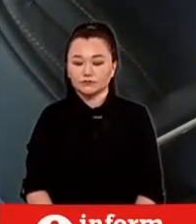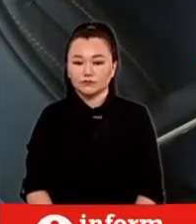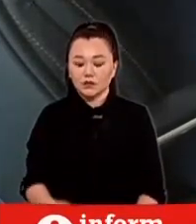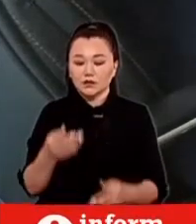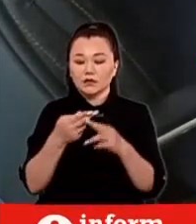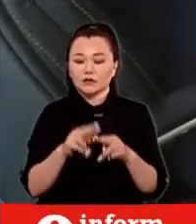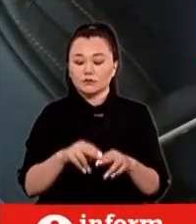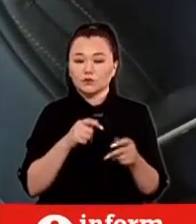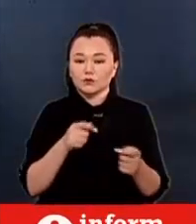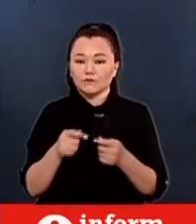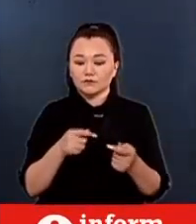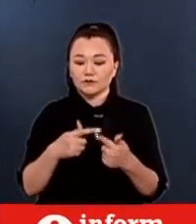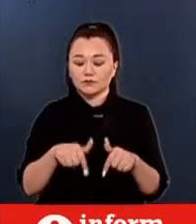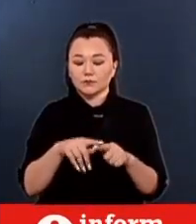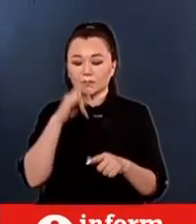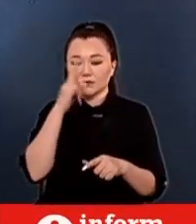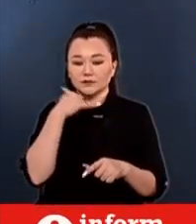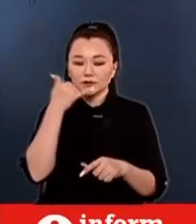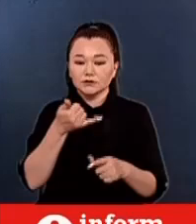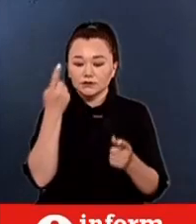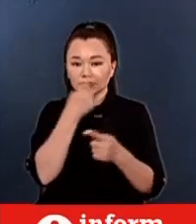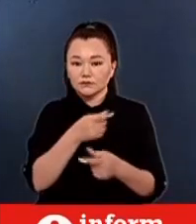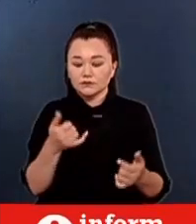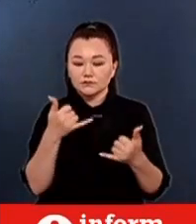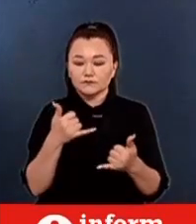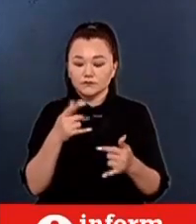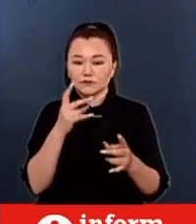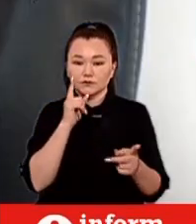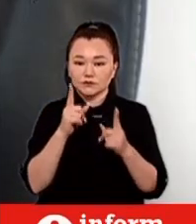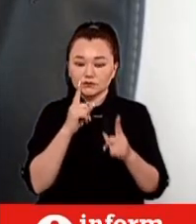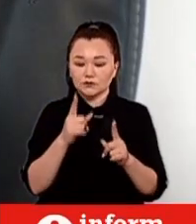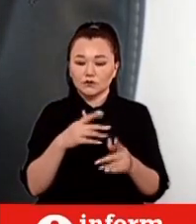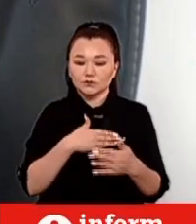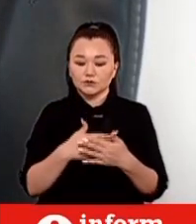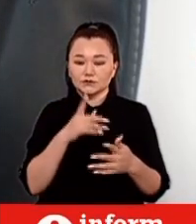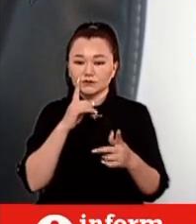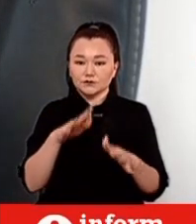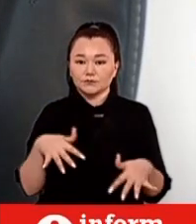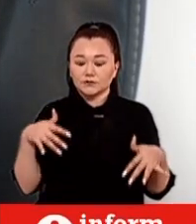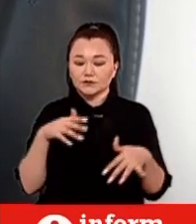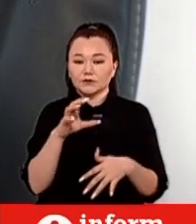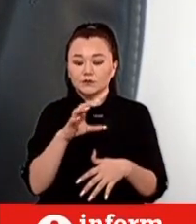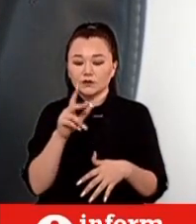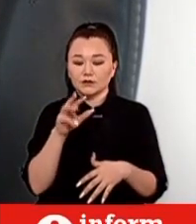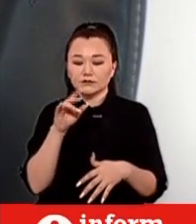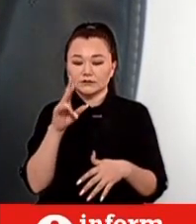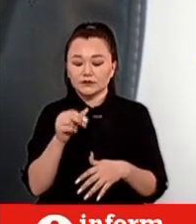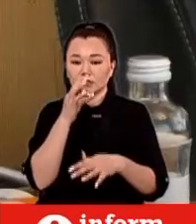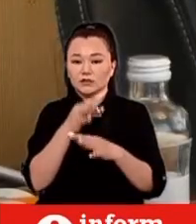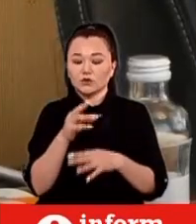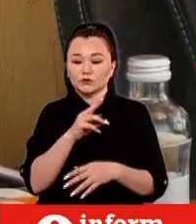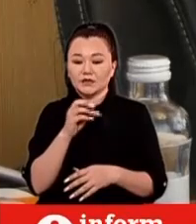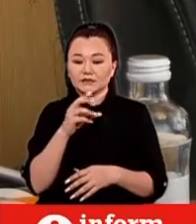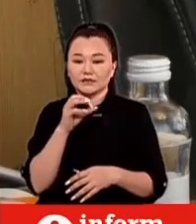Об этом руководство компании «Казахтелеком» заявило сегодня на заседании общественного совета «Самрук-Казына». Как отметил Куанышбек